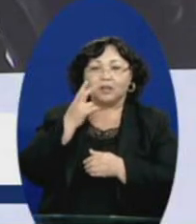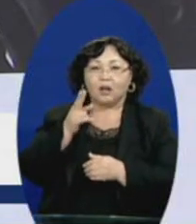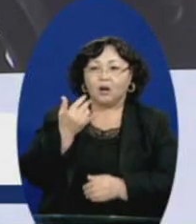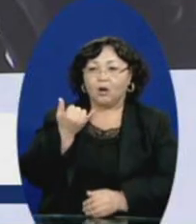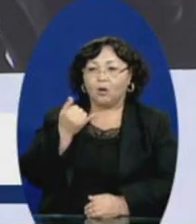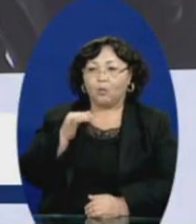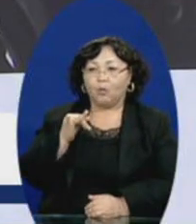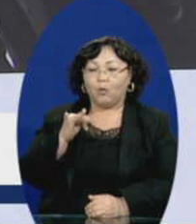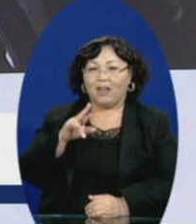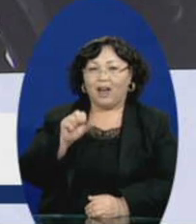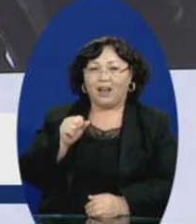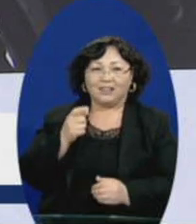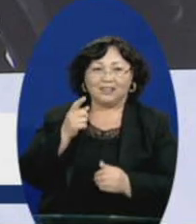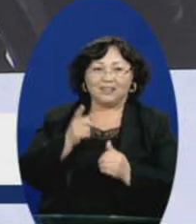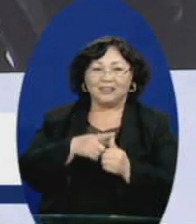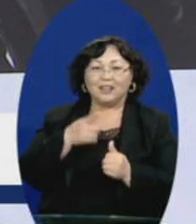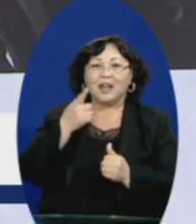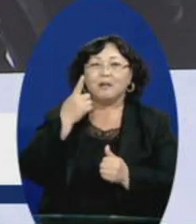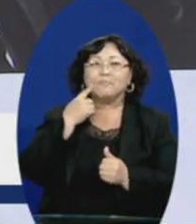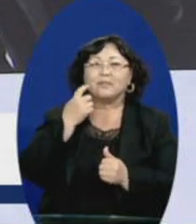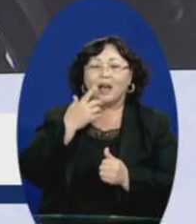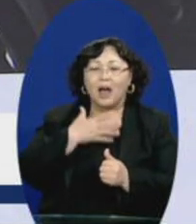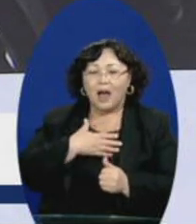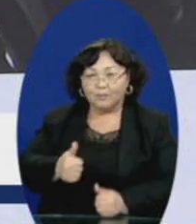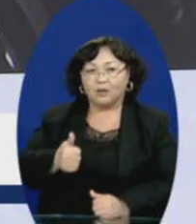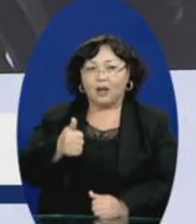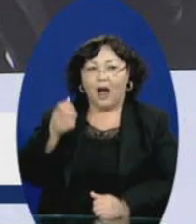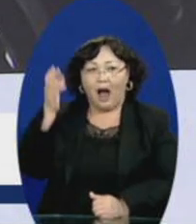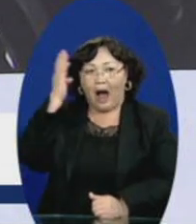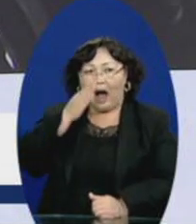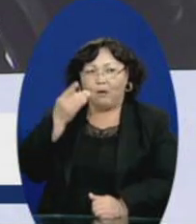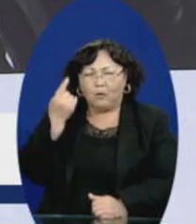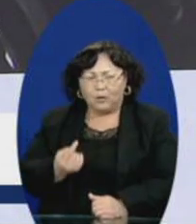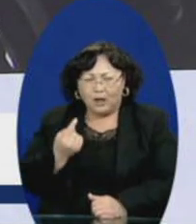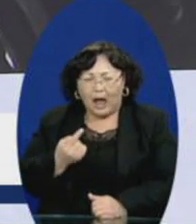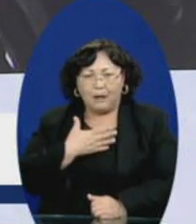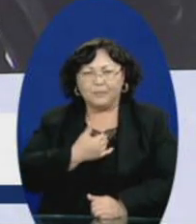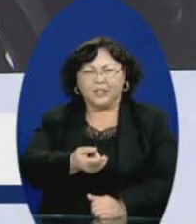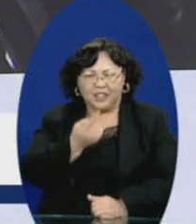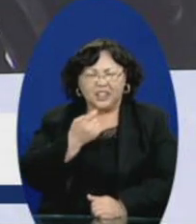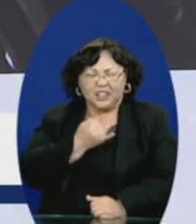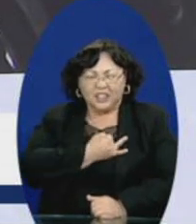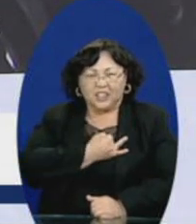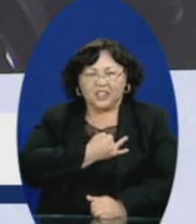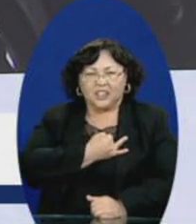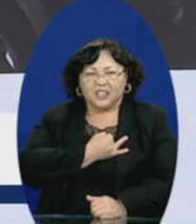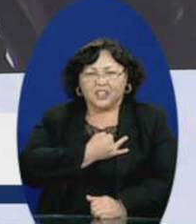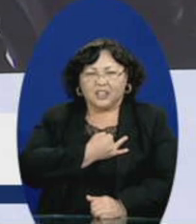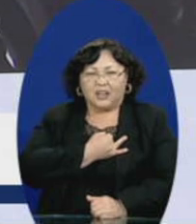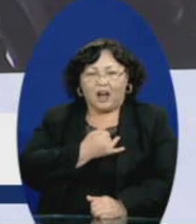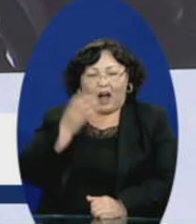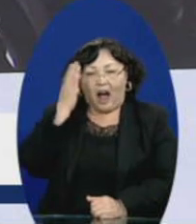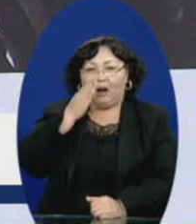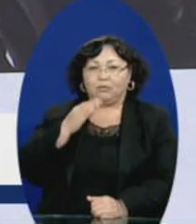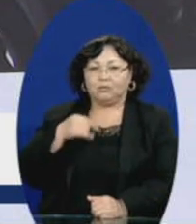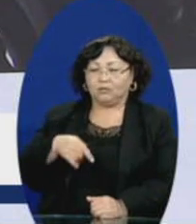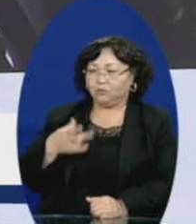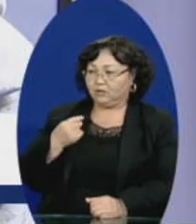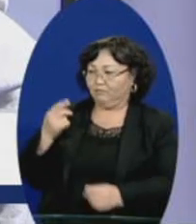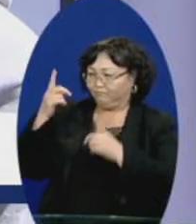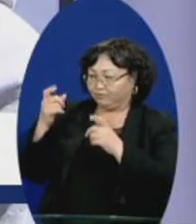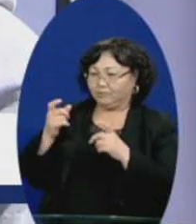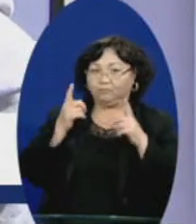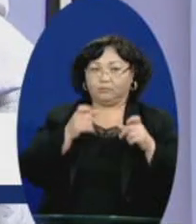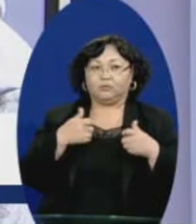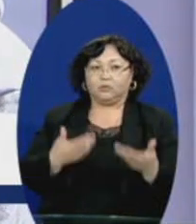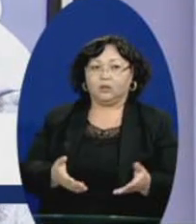түүнийг амьд гарч ирэх горилготын эцсийн хүртэл хүлээх аавынхын тухай зурагчин ган зориг өрийн дурандаа ингэж буулгажээ.